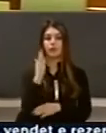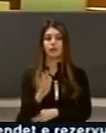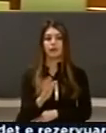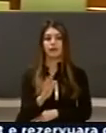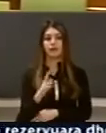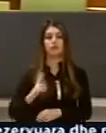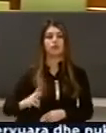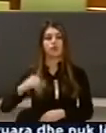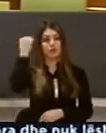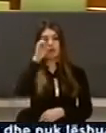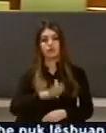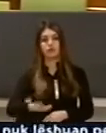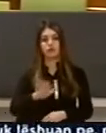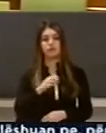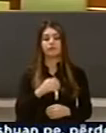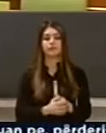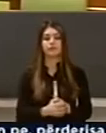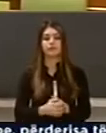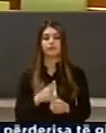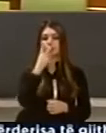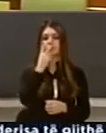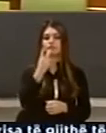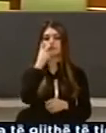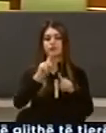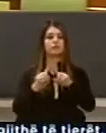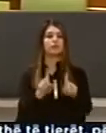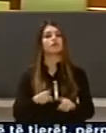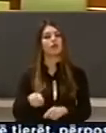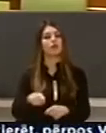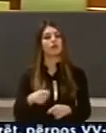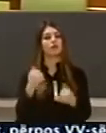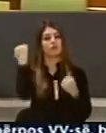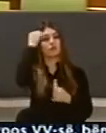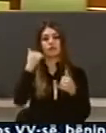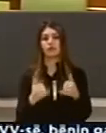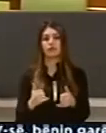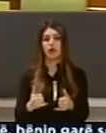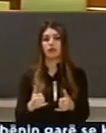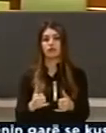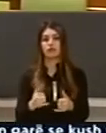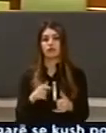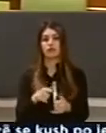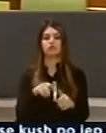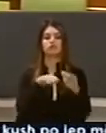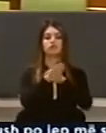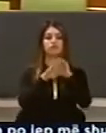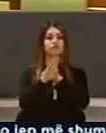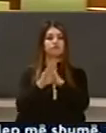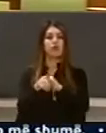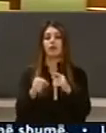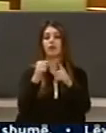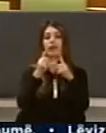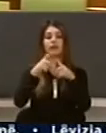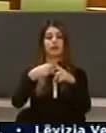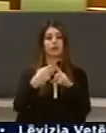së Kosovës, duke qenë të vetëdijshëm për situatën e krijuar dhe për masat shqetësuese të migrimit ilegal, grupi parlamentar i